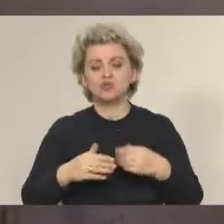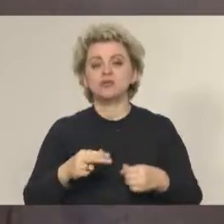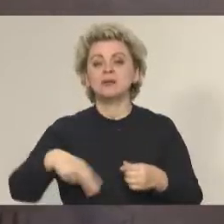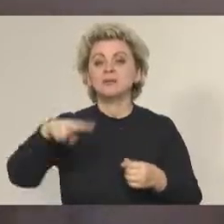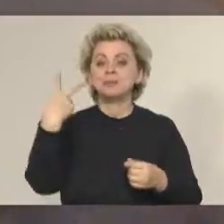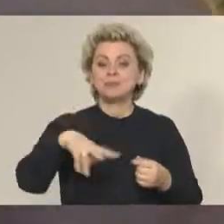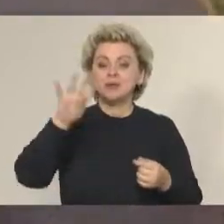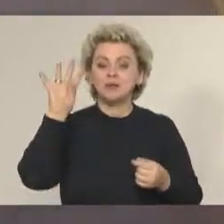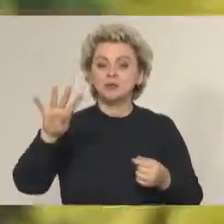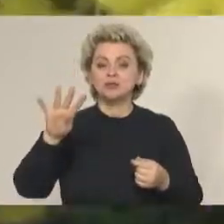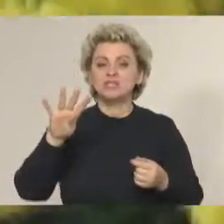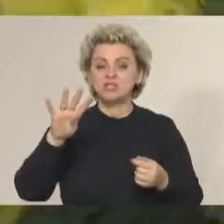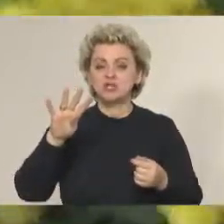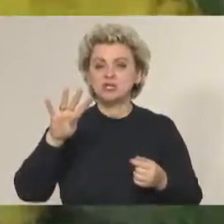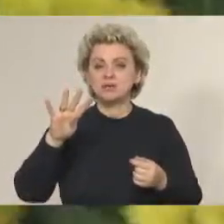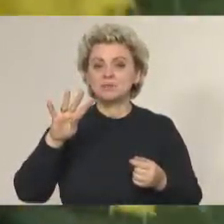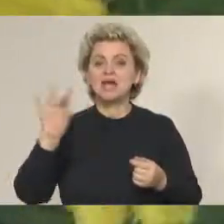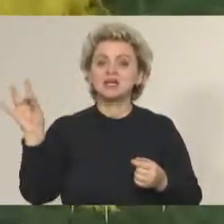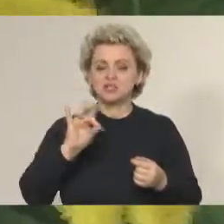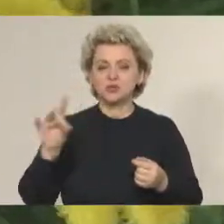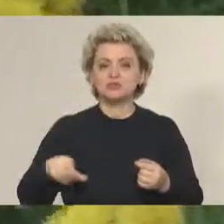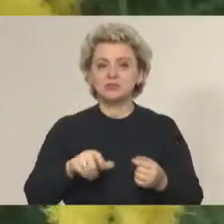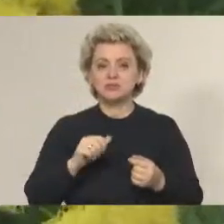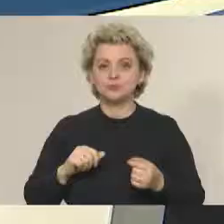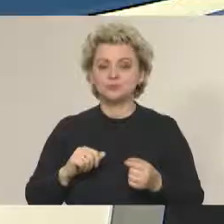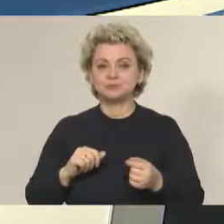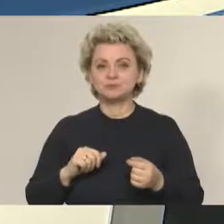Виктория Щетинина, Тагир Фатахов, Дон 24, Ростов-на-Дону.